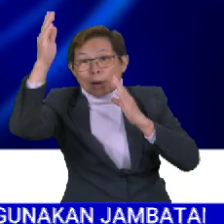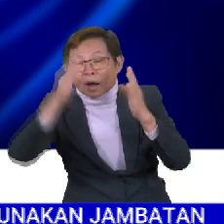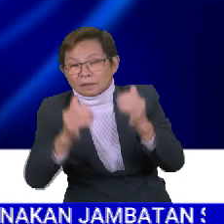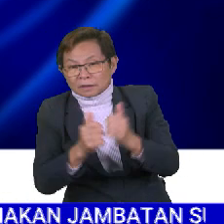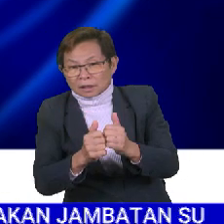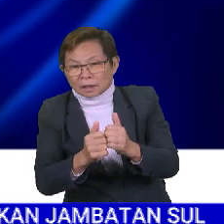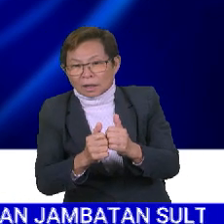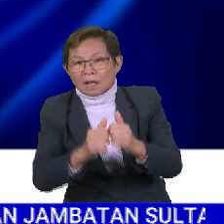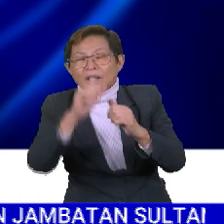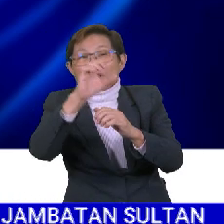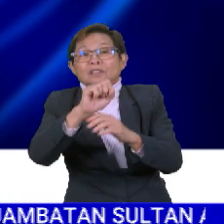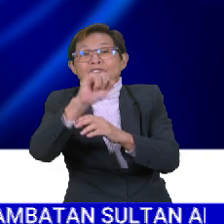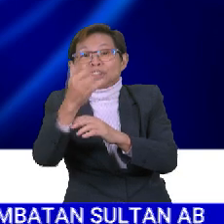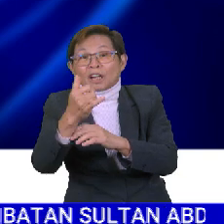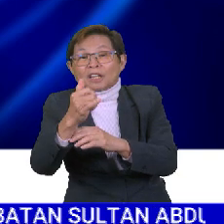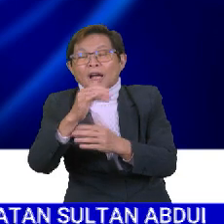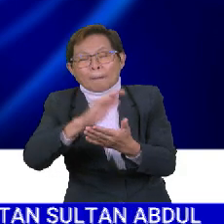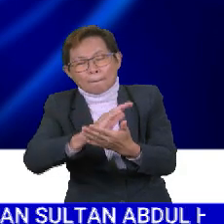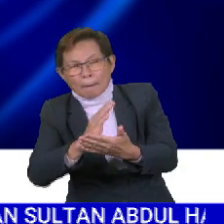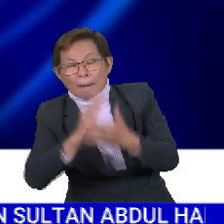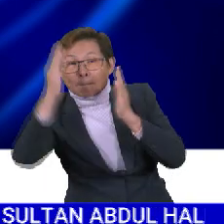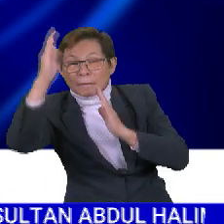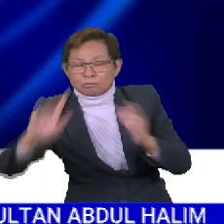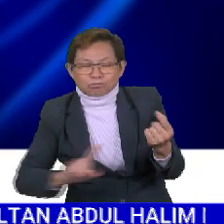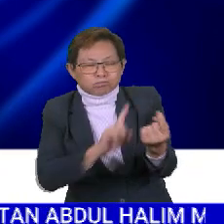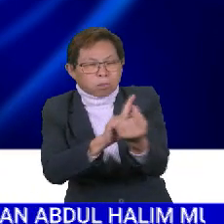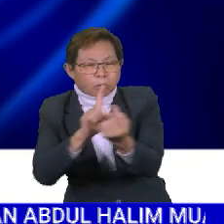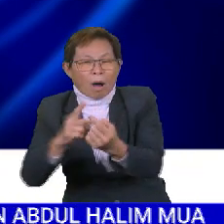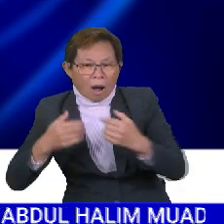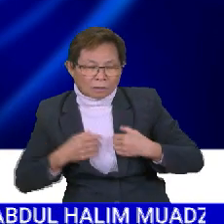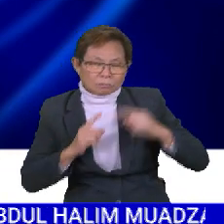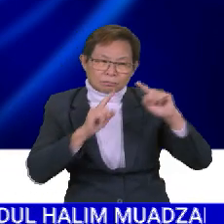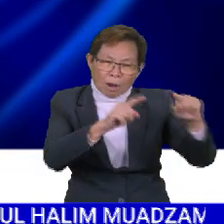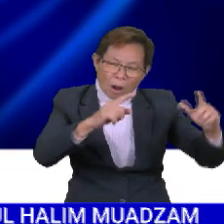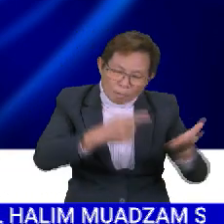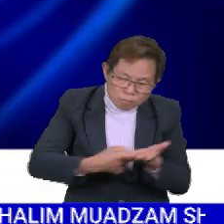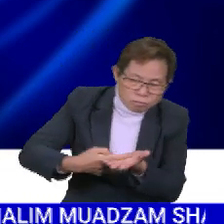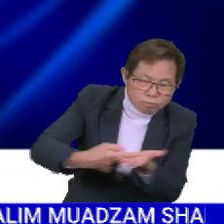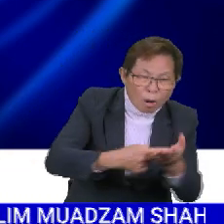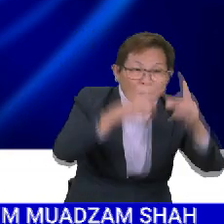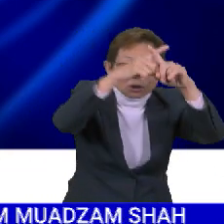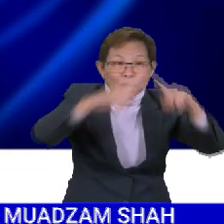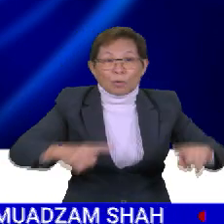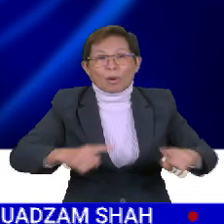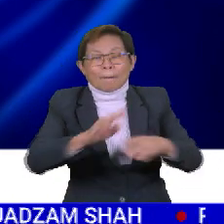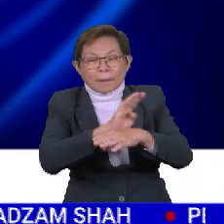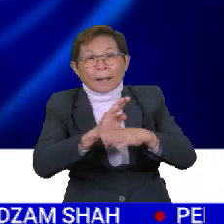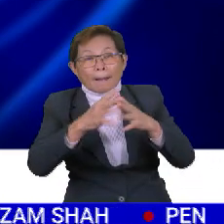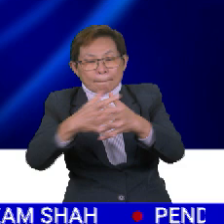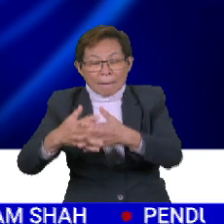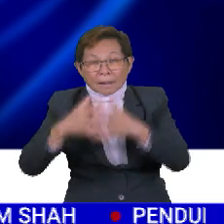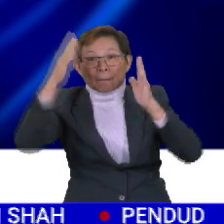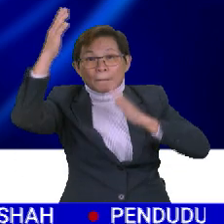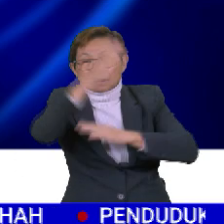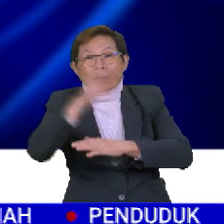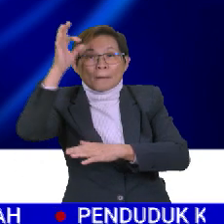dan konsortium Syarikat pertengahan Malaysia terdahulu beliau turut hadir dalam perbincangan bersama dewan perniagaan Amerika Malaysia dan